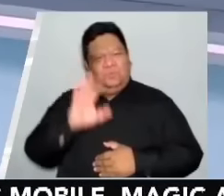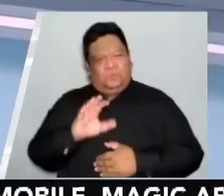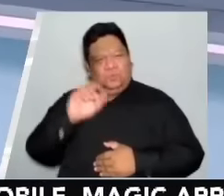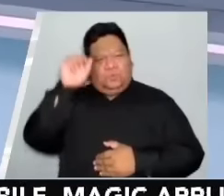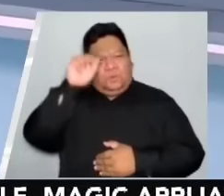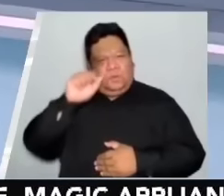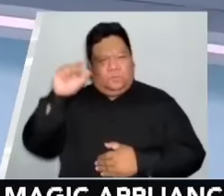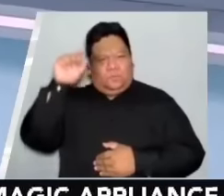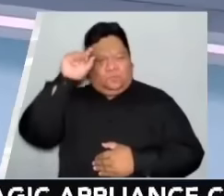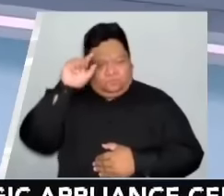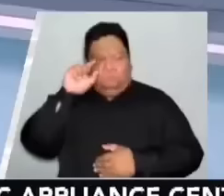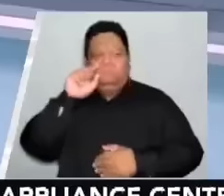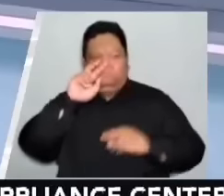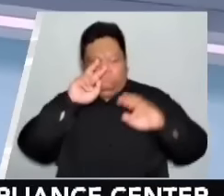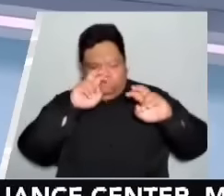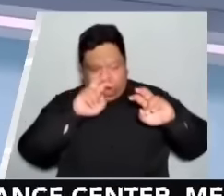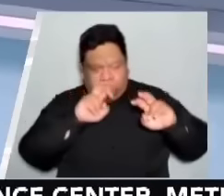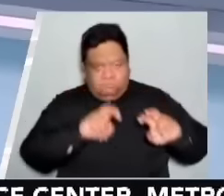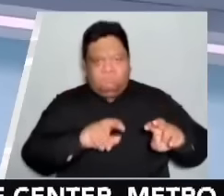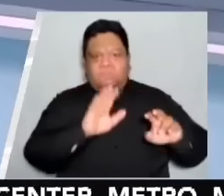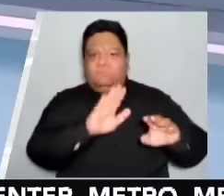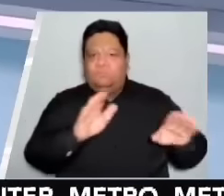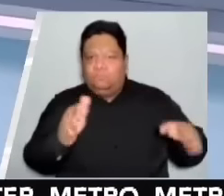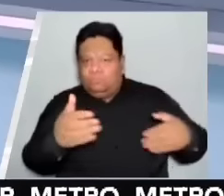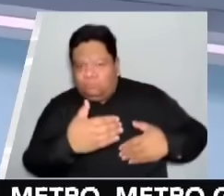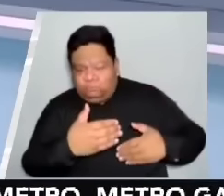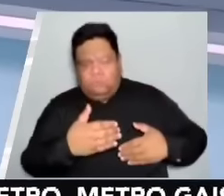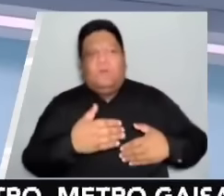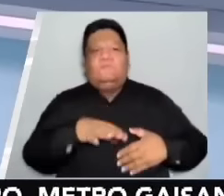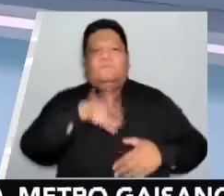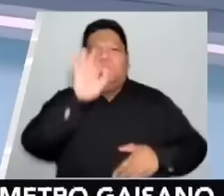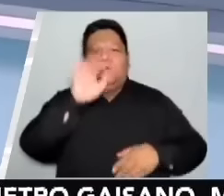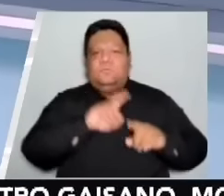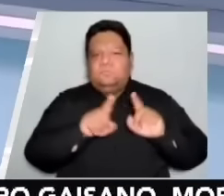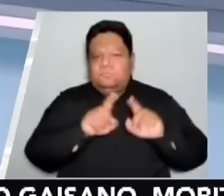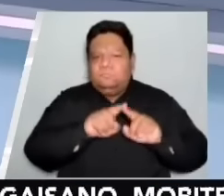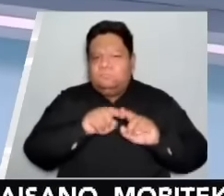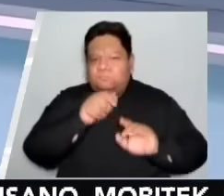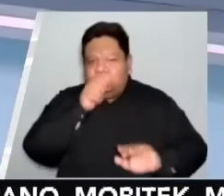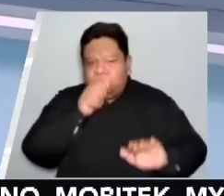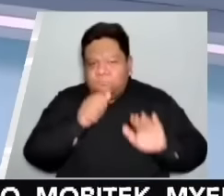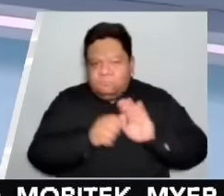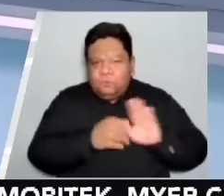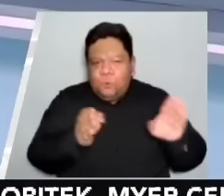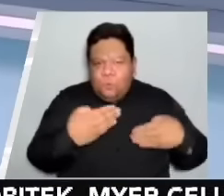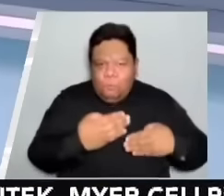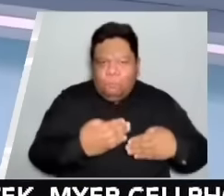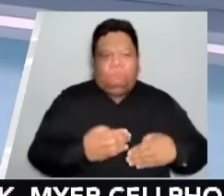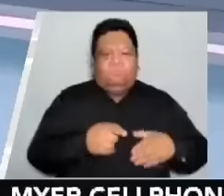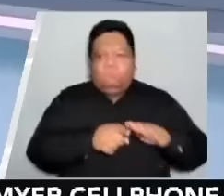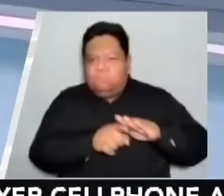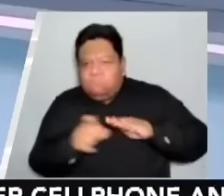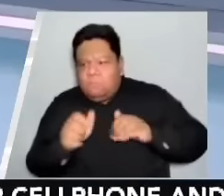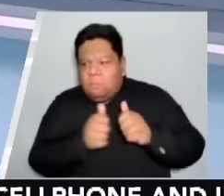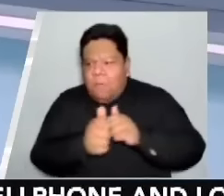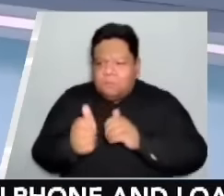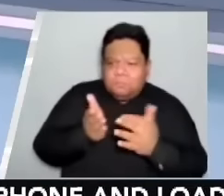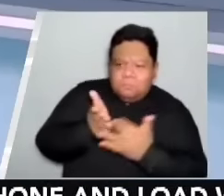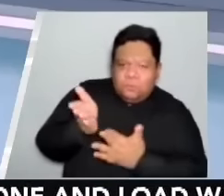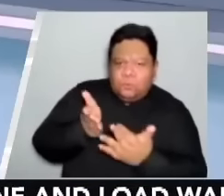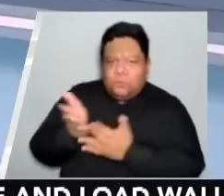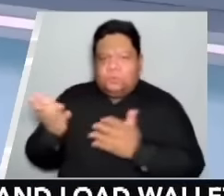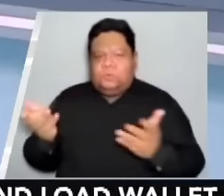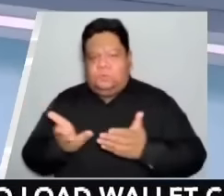paghalughog sa compound ng kingdom of Jesus Christ gumamit na ng mga dagdag na equipment ang mga autoridad para